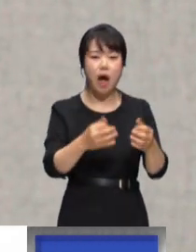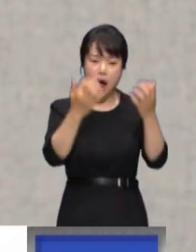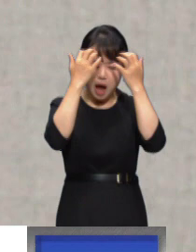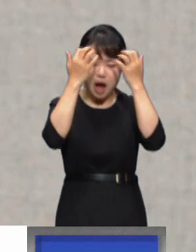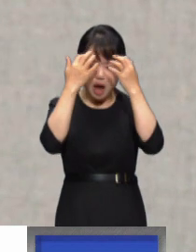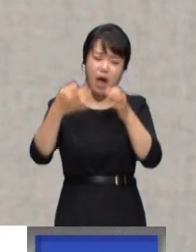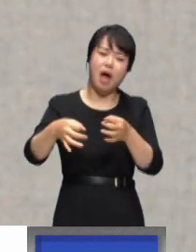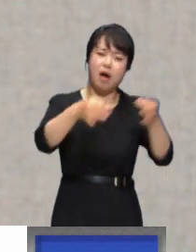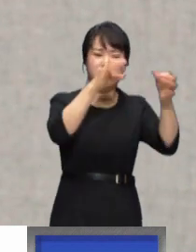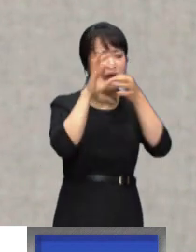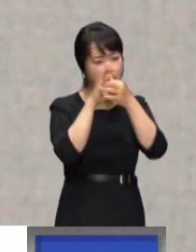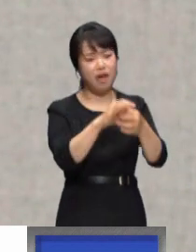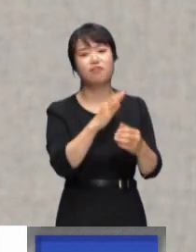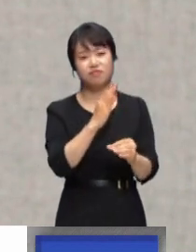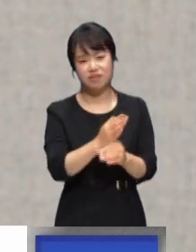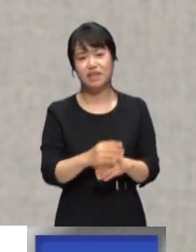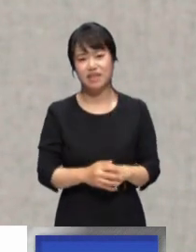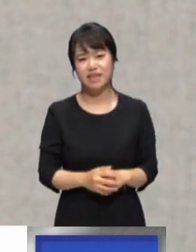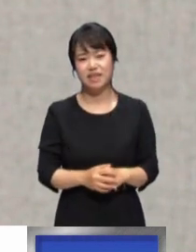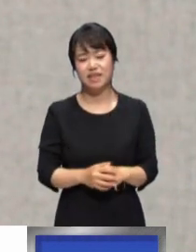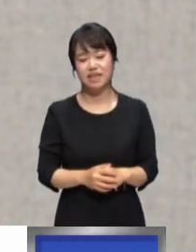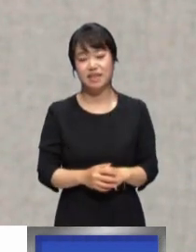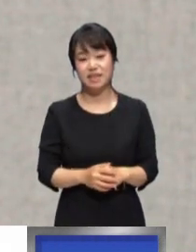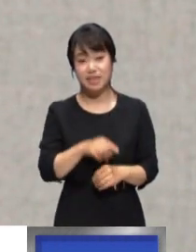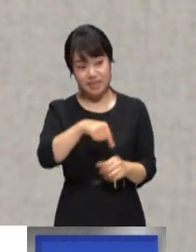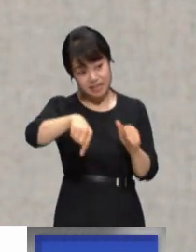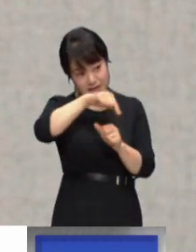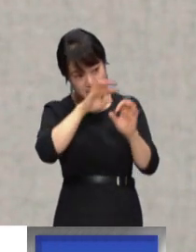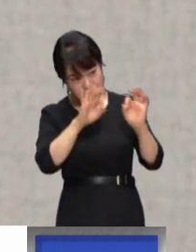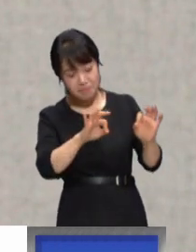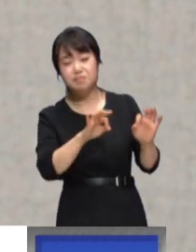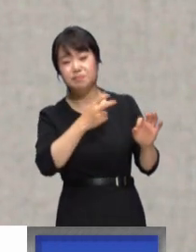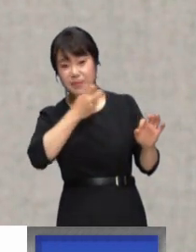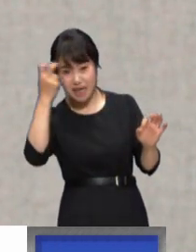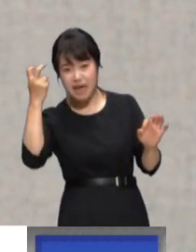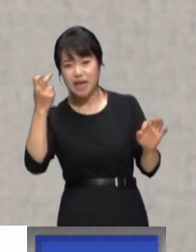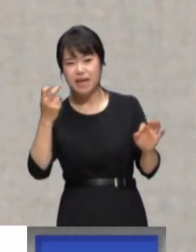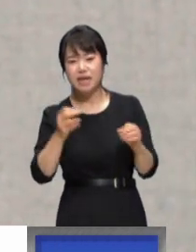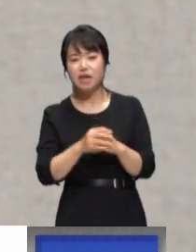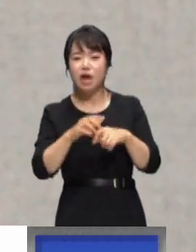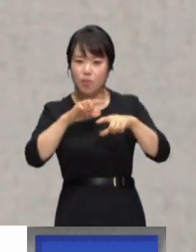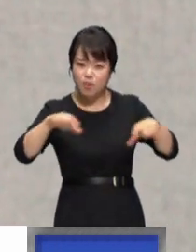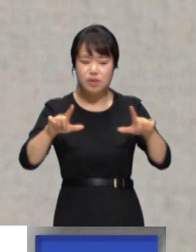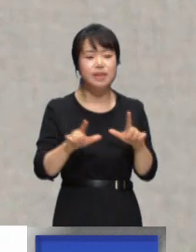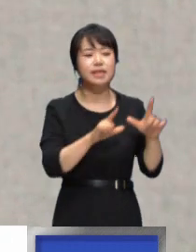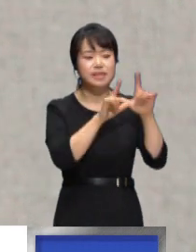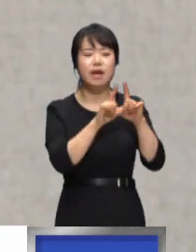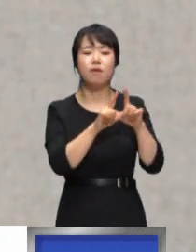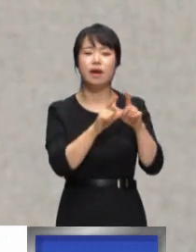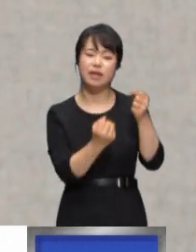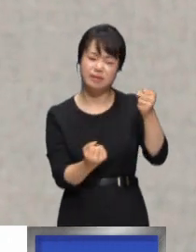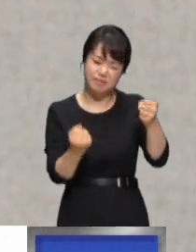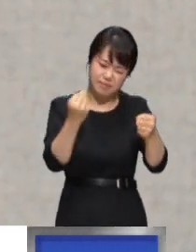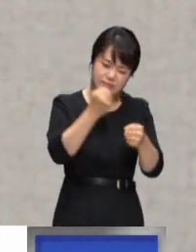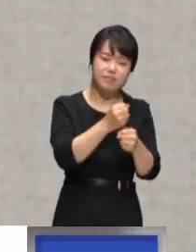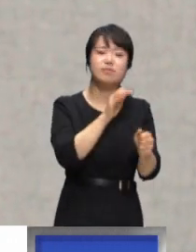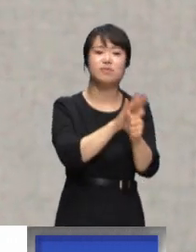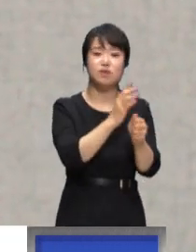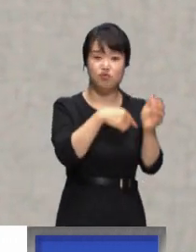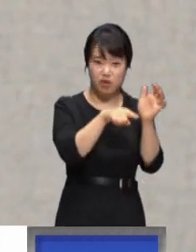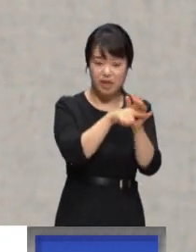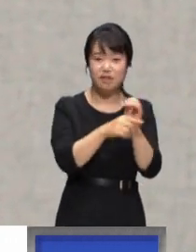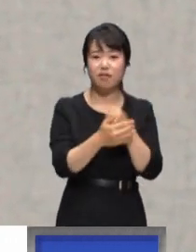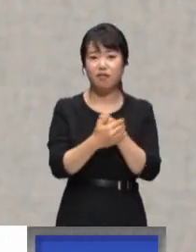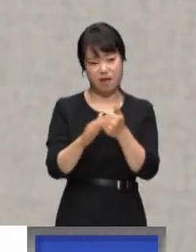어려움이 계속되고 있습니다. 이러한 어려운 경제 상황이 일상의 고통이 될 수 있는 취약계층에게 더